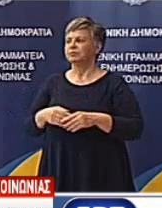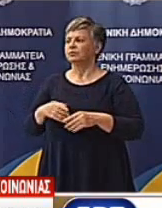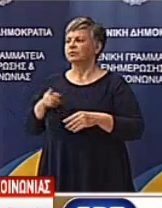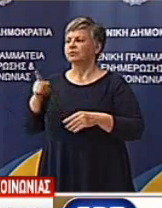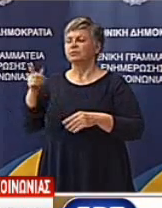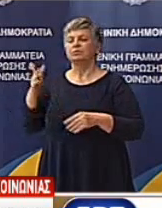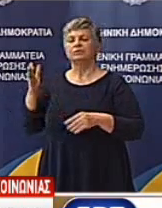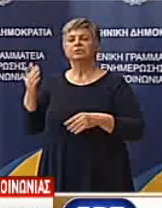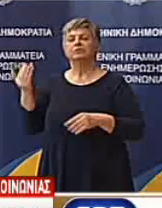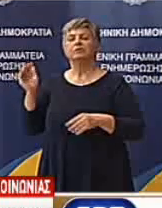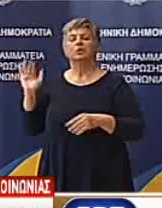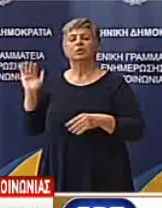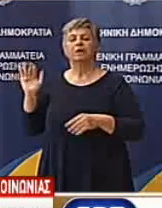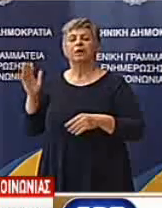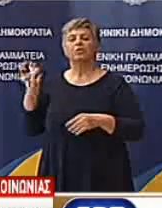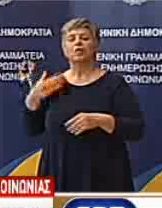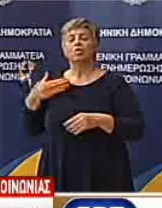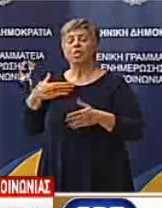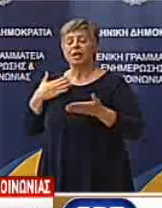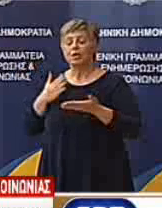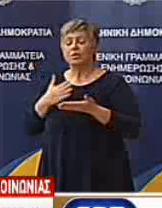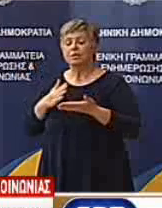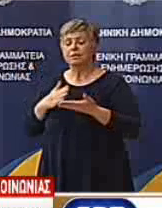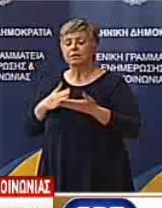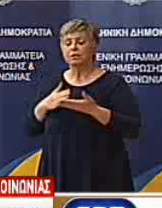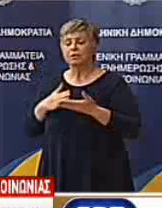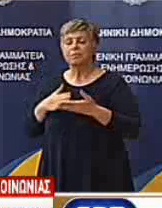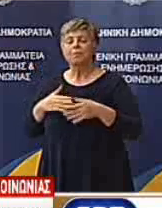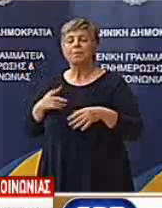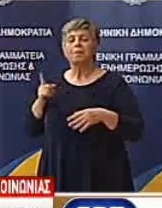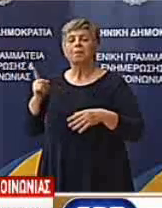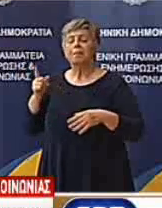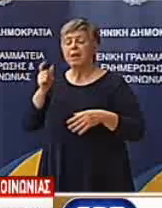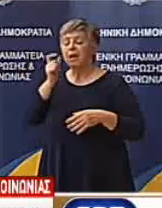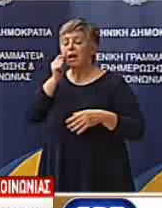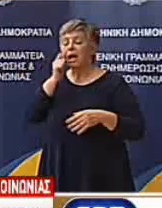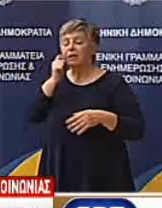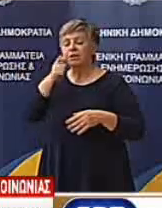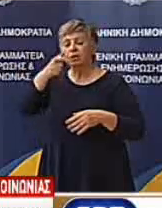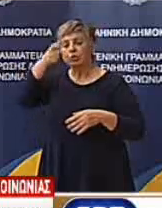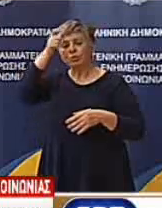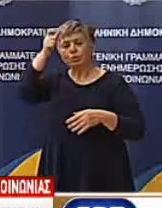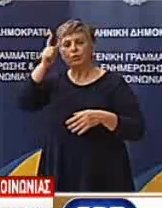μια διευκρίνηση. Επειδή είπατε ότι είπε ο Τούρκος ότι έχει μιλήσει με κάποιους Έλληνες.